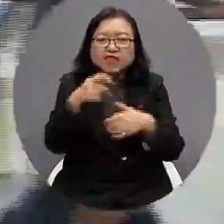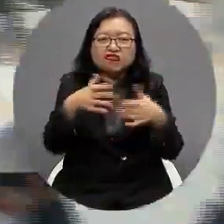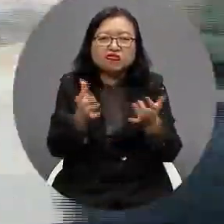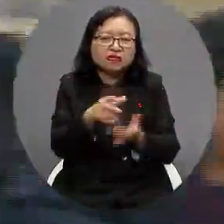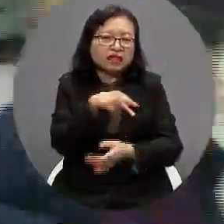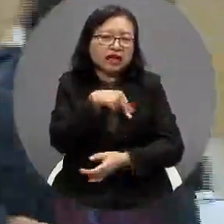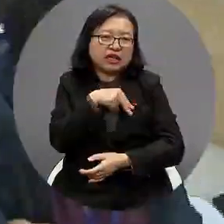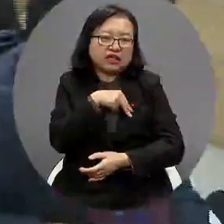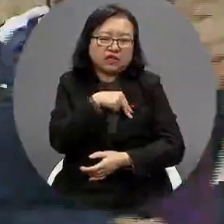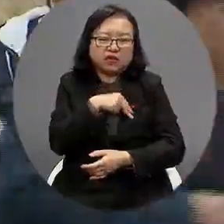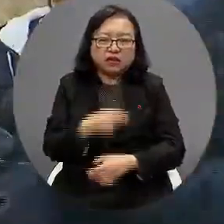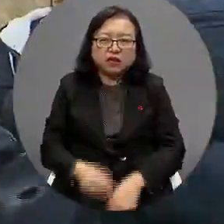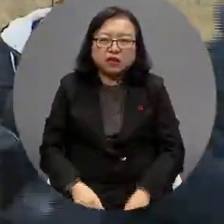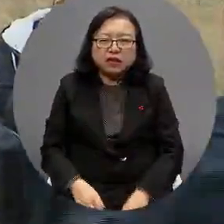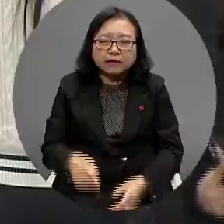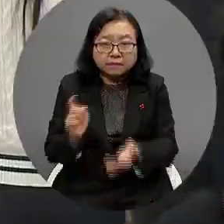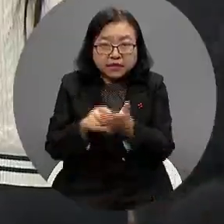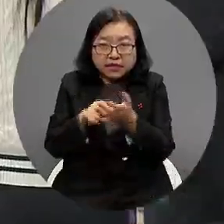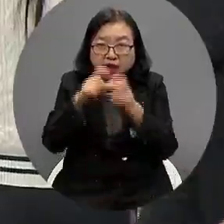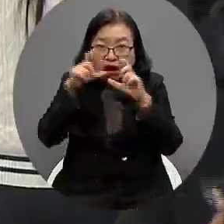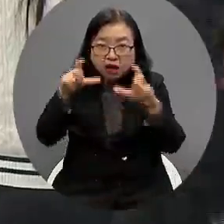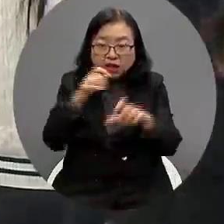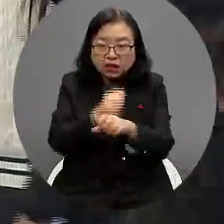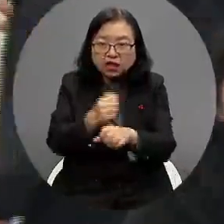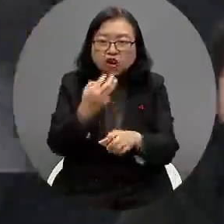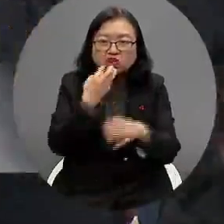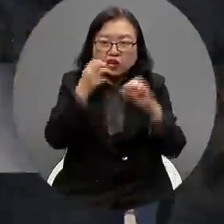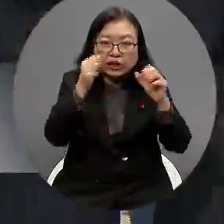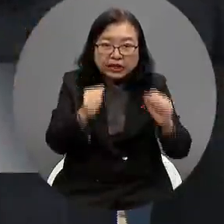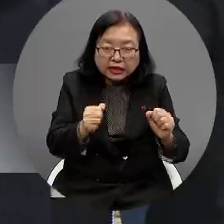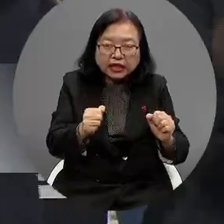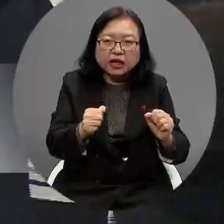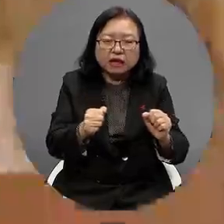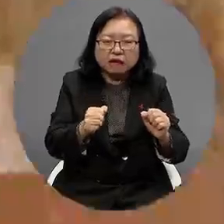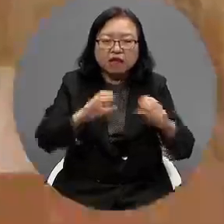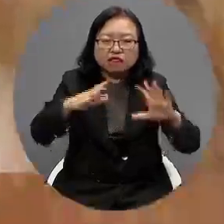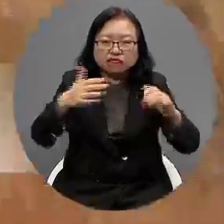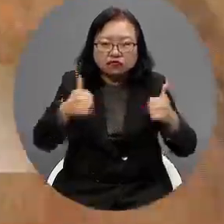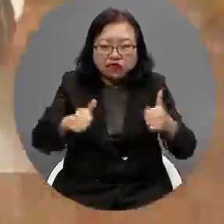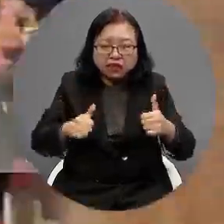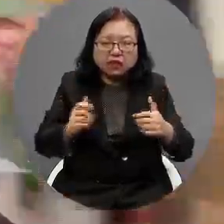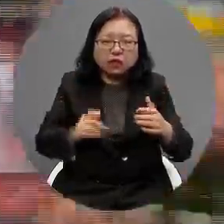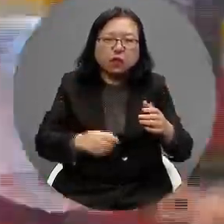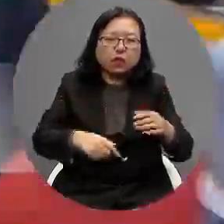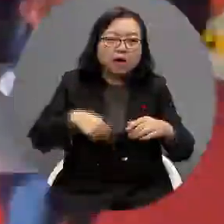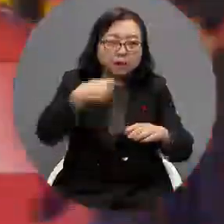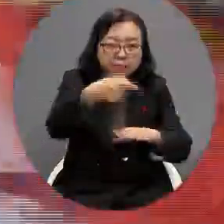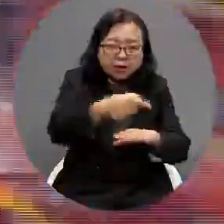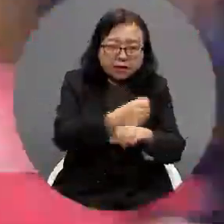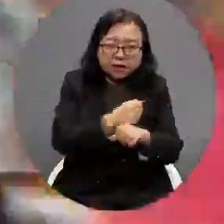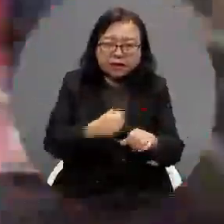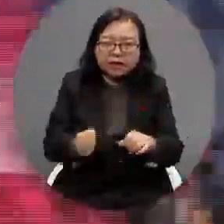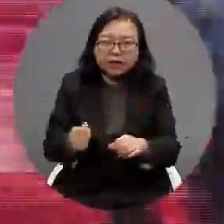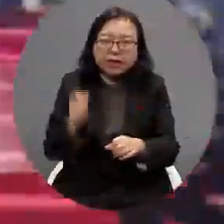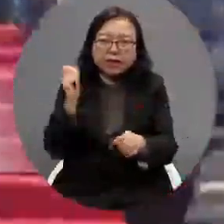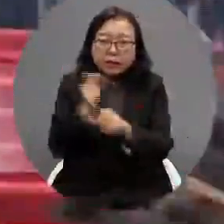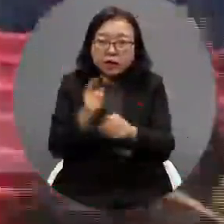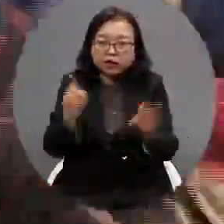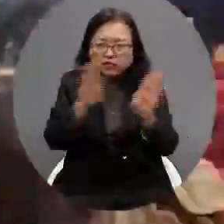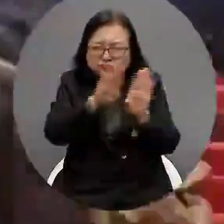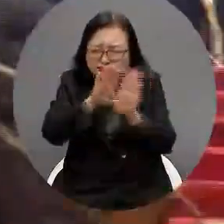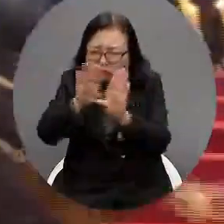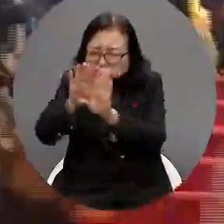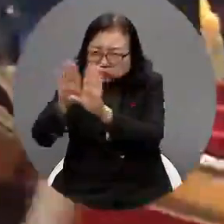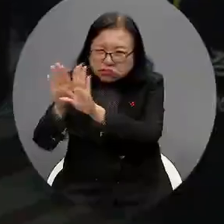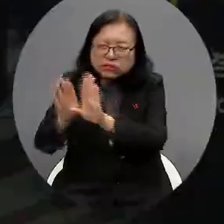의원들이었습니다. 비상계엄 소식에 서울에 있던 의원들은 즉시 국회로 달려갔지만 이미 대부분의 출입구는 통제된